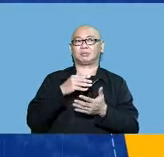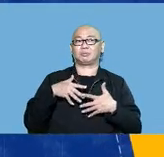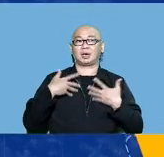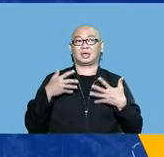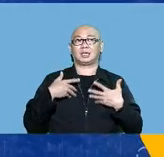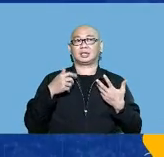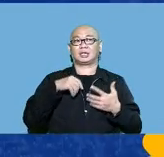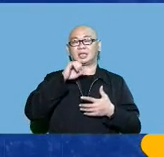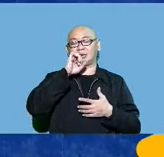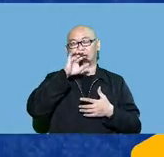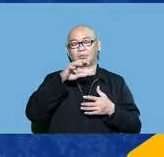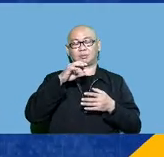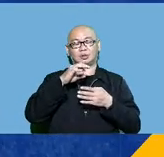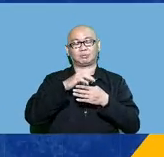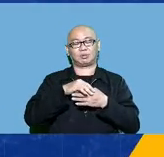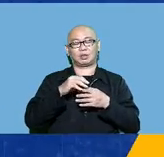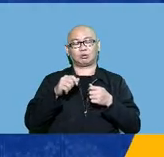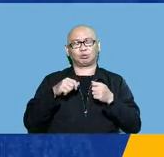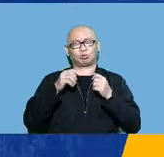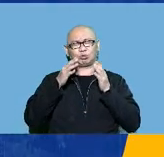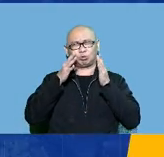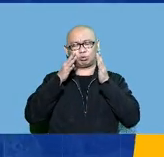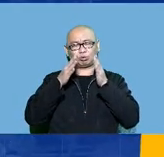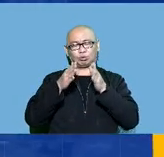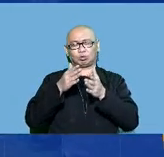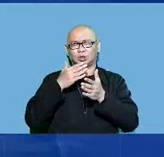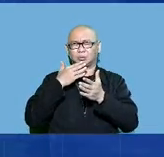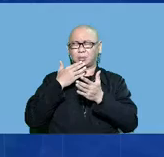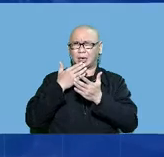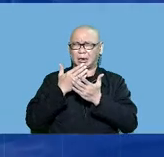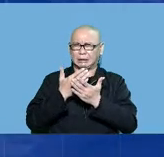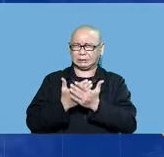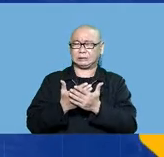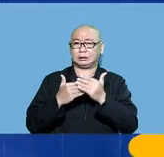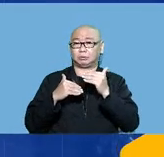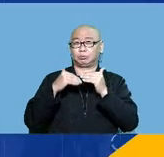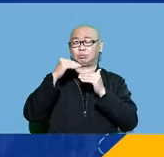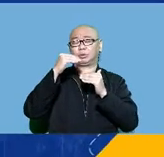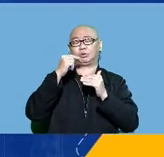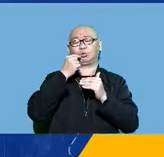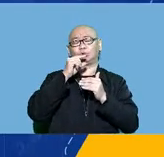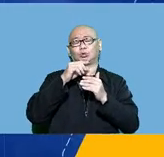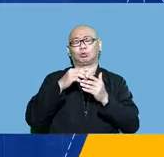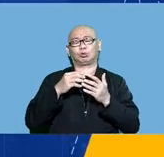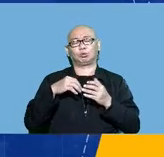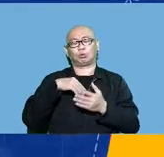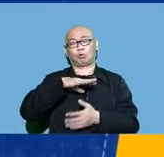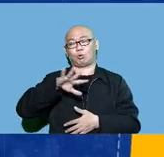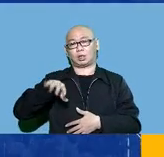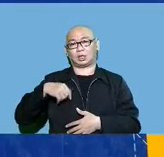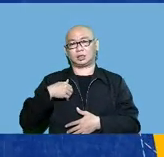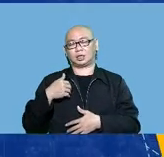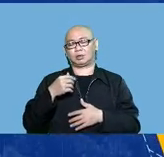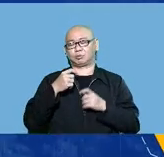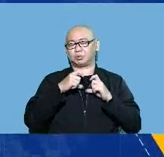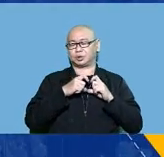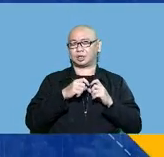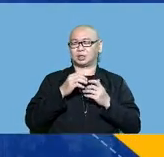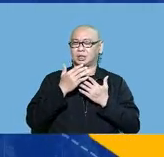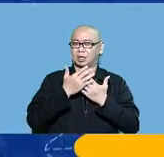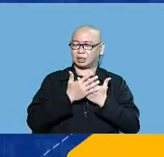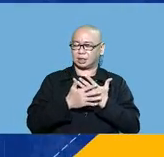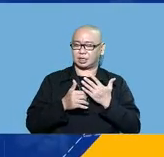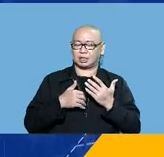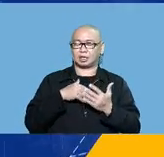saya menyampaikan persembahan khusus, rasa terima kasih tiada terhingga untuk keluarga saya yang sangat mencintai dan menyayangi saya